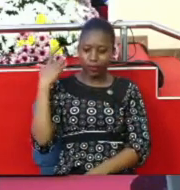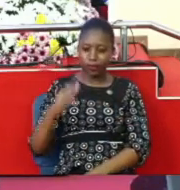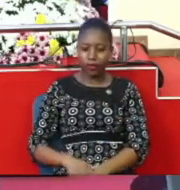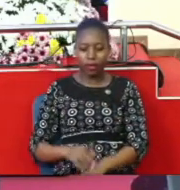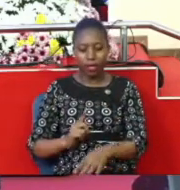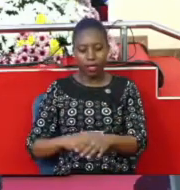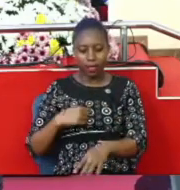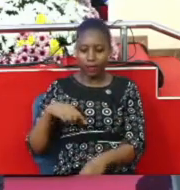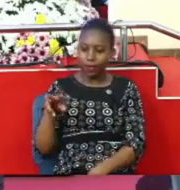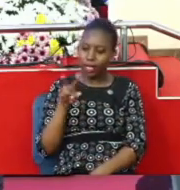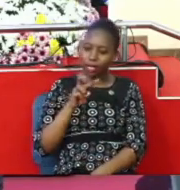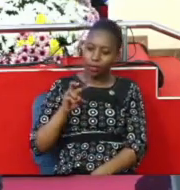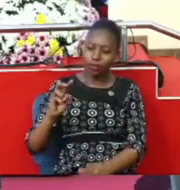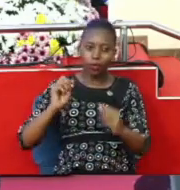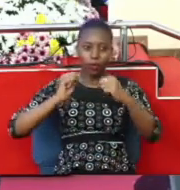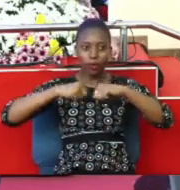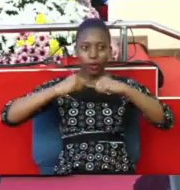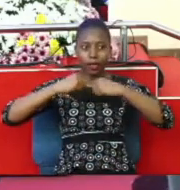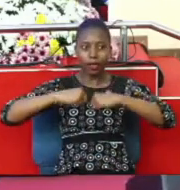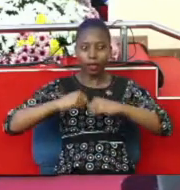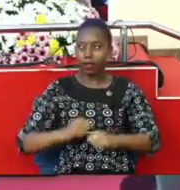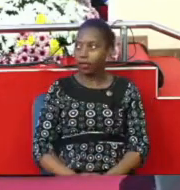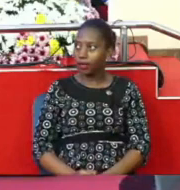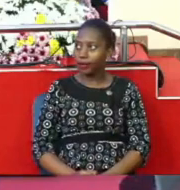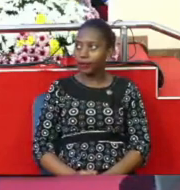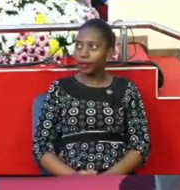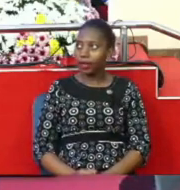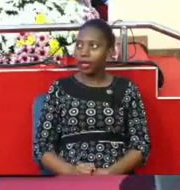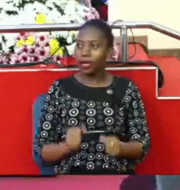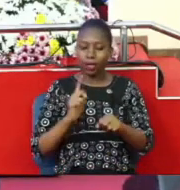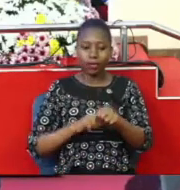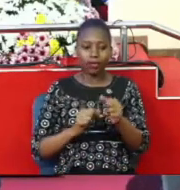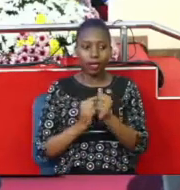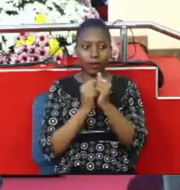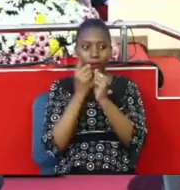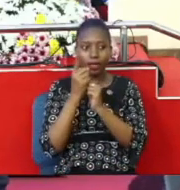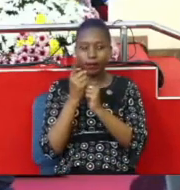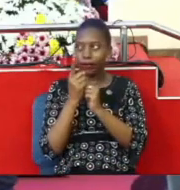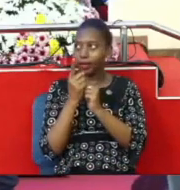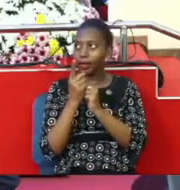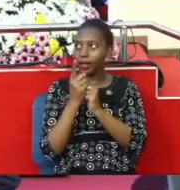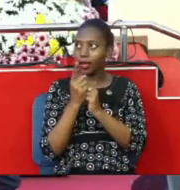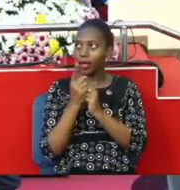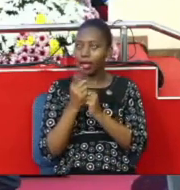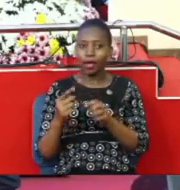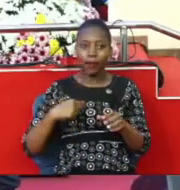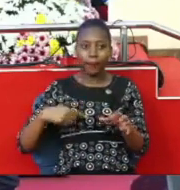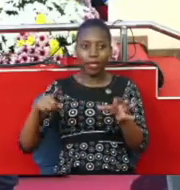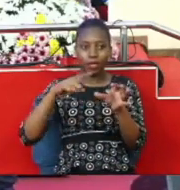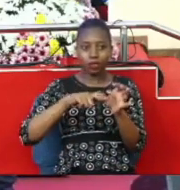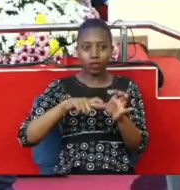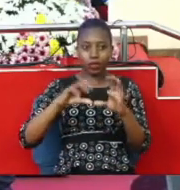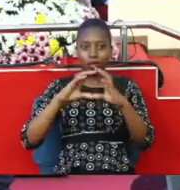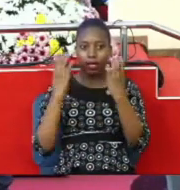he agreed. Kwa hivyo wakati aliniona akanikubali. So at 11, ikifikia 10, I joined class 7. Nikaingia darasa